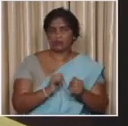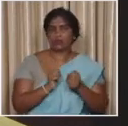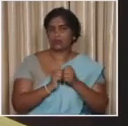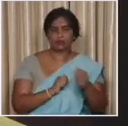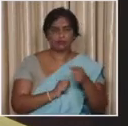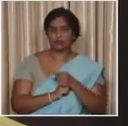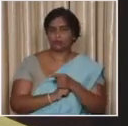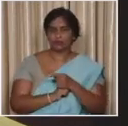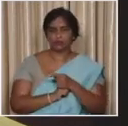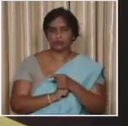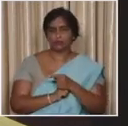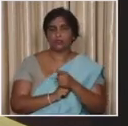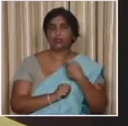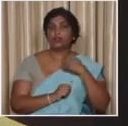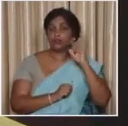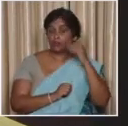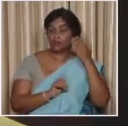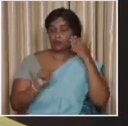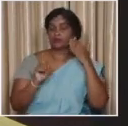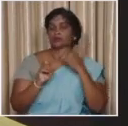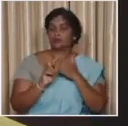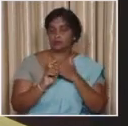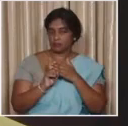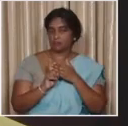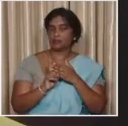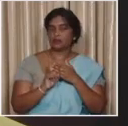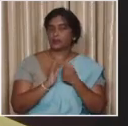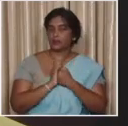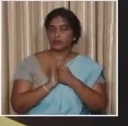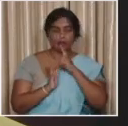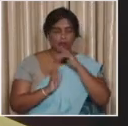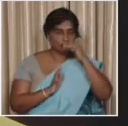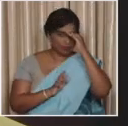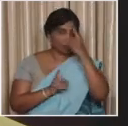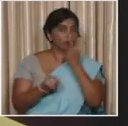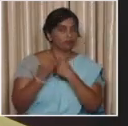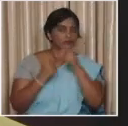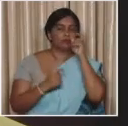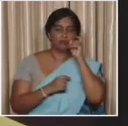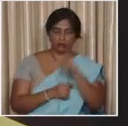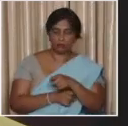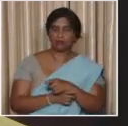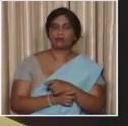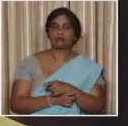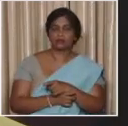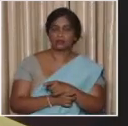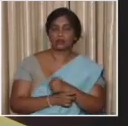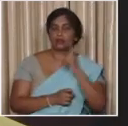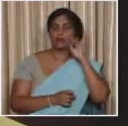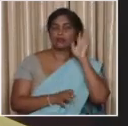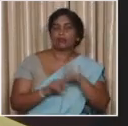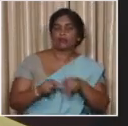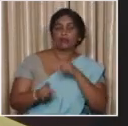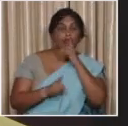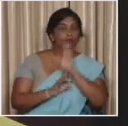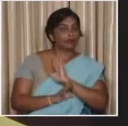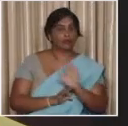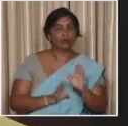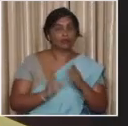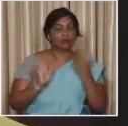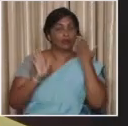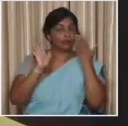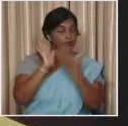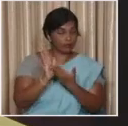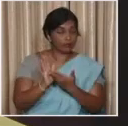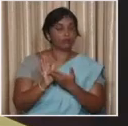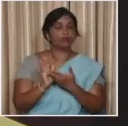කාරණාවක් ඒ නිසා විශේෂයෙන්ම මේක පිළිබඳව ගරු කතානායකතුමා පරීක්ෂණයක් කරන්න මේක ආවට ගියාට කරන කතාවක් නෙමෙයි රූප රාමු